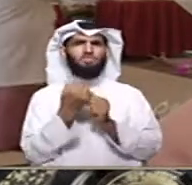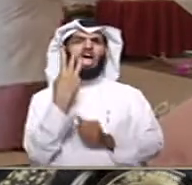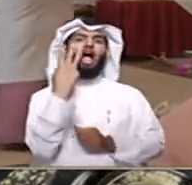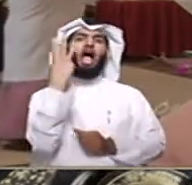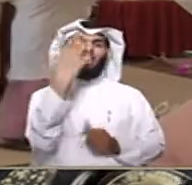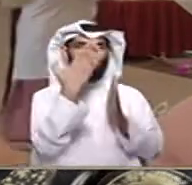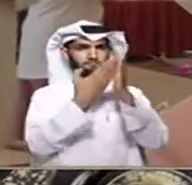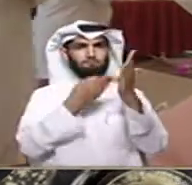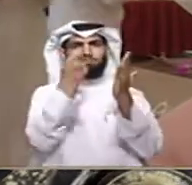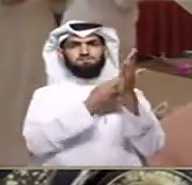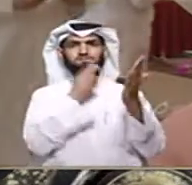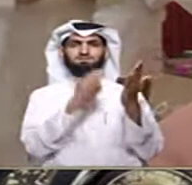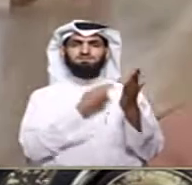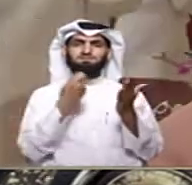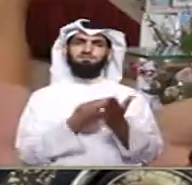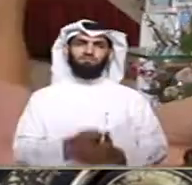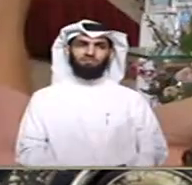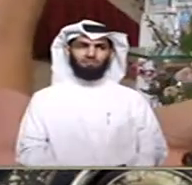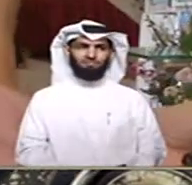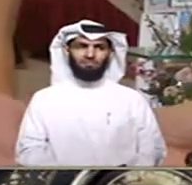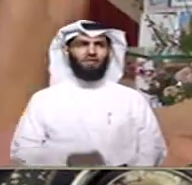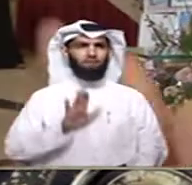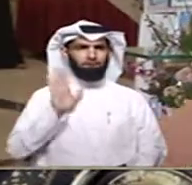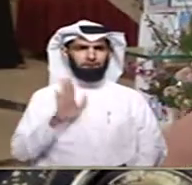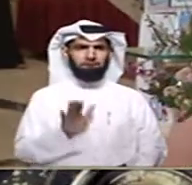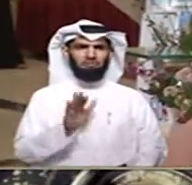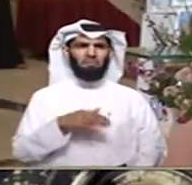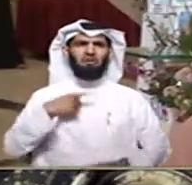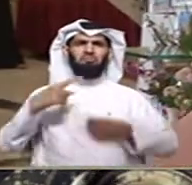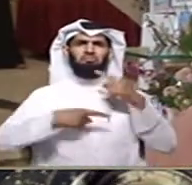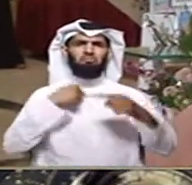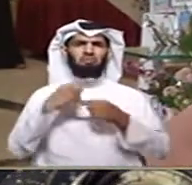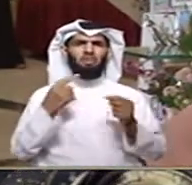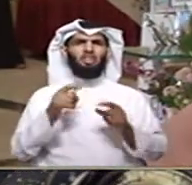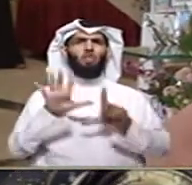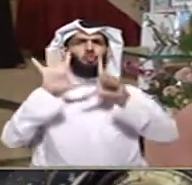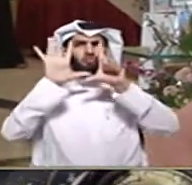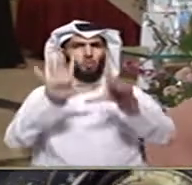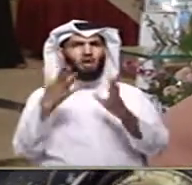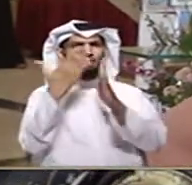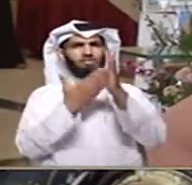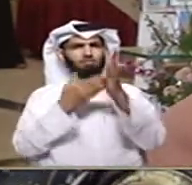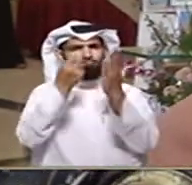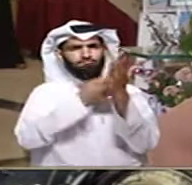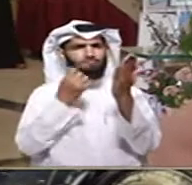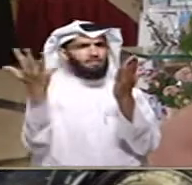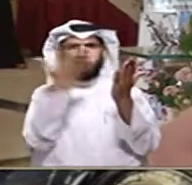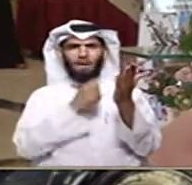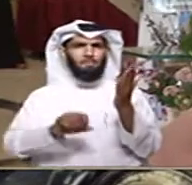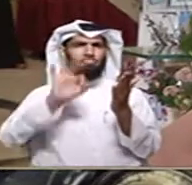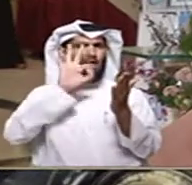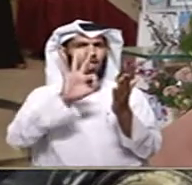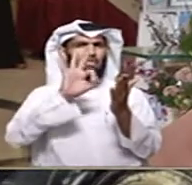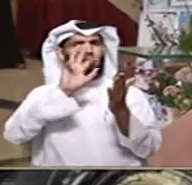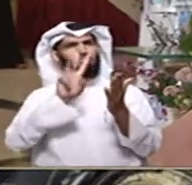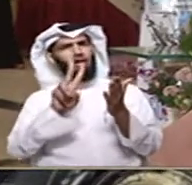أو خلال العام الماضي. بس احنا قاعد نسوي بحدود 3 أو 4 عمليات أسبوعيا للعقم، يعني